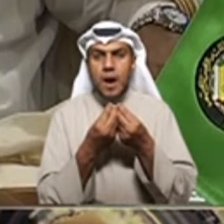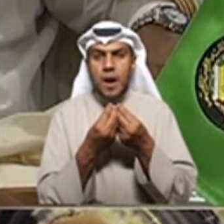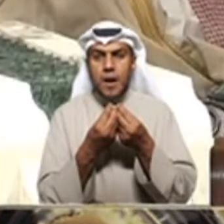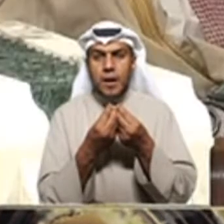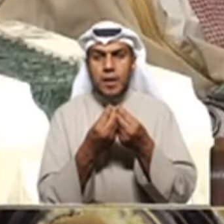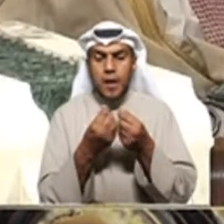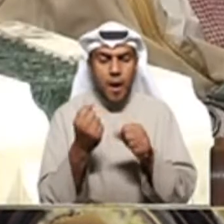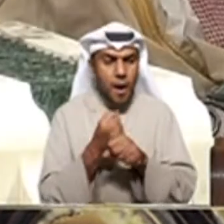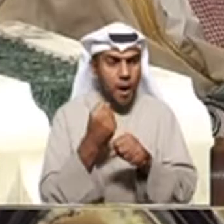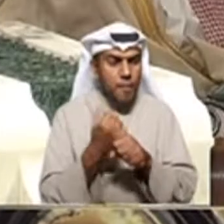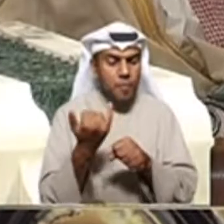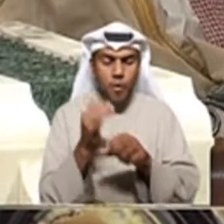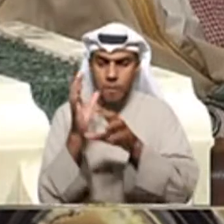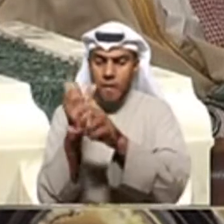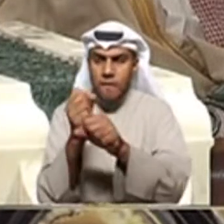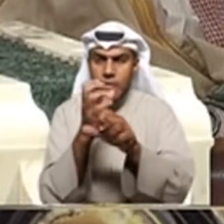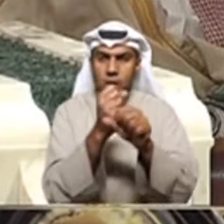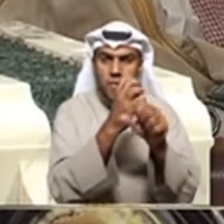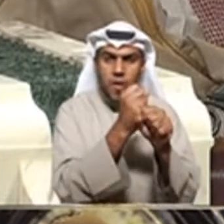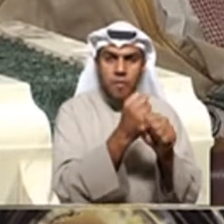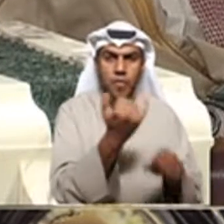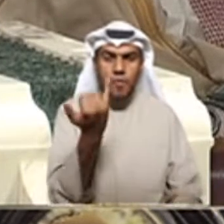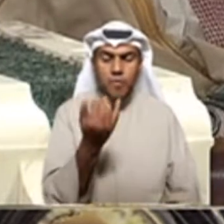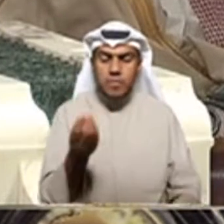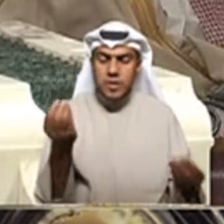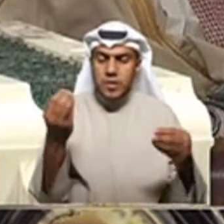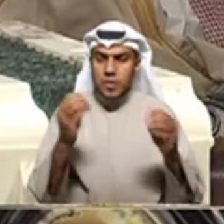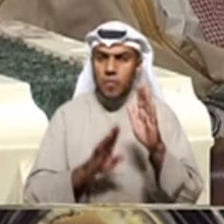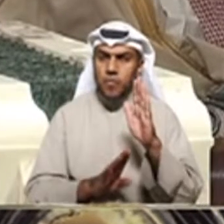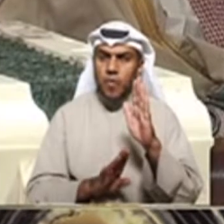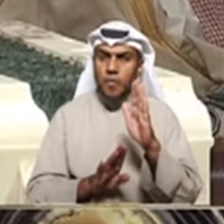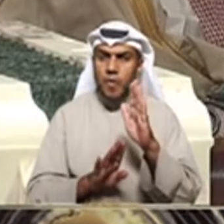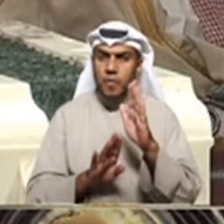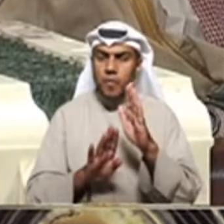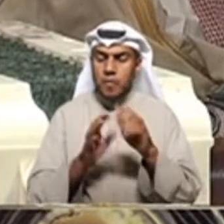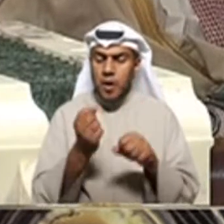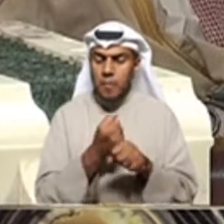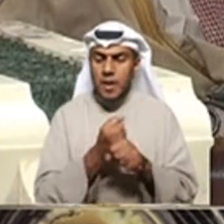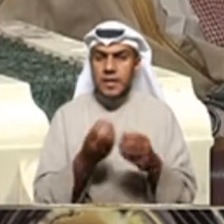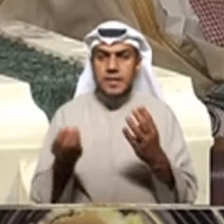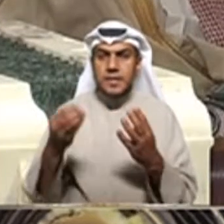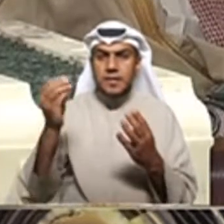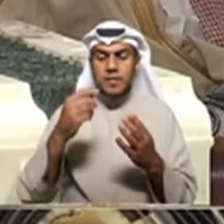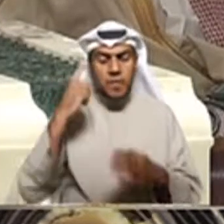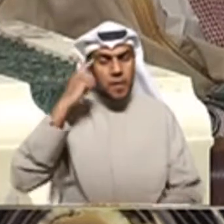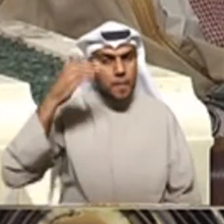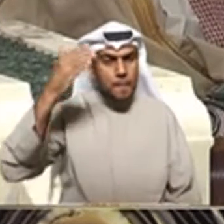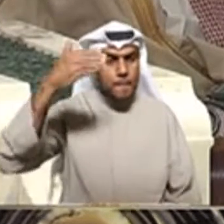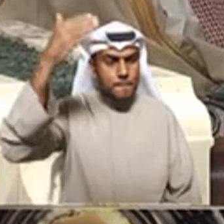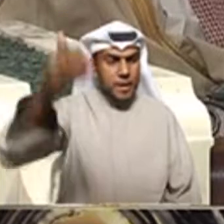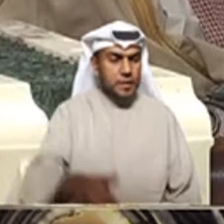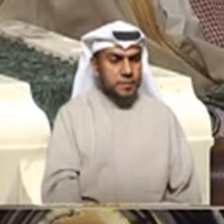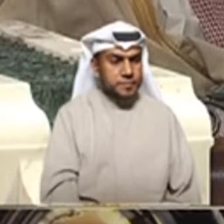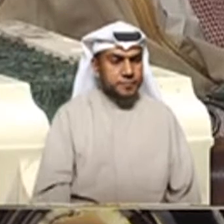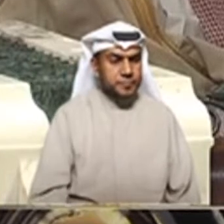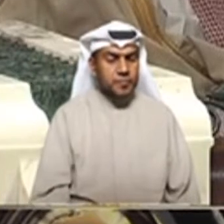حريصون على المحافظة على هذا الكيان وتعزيز دوره في الحاضر المستقبل.